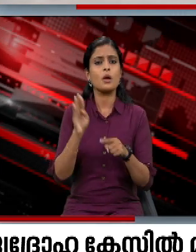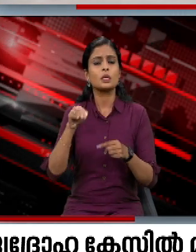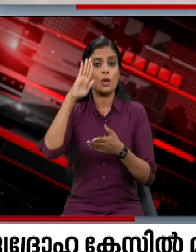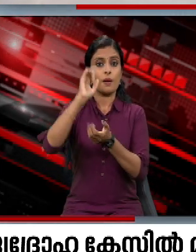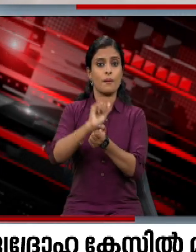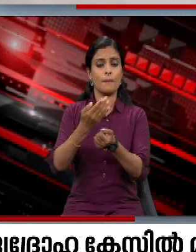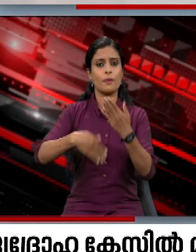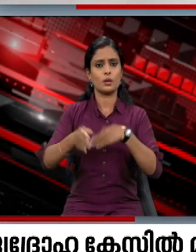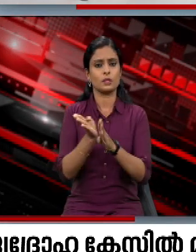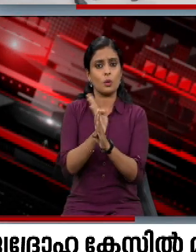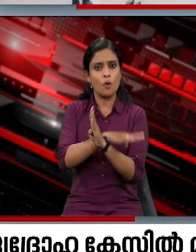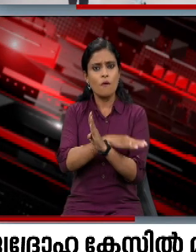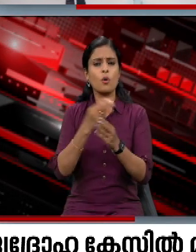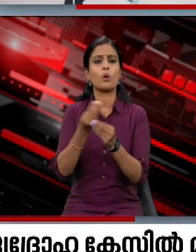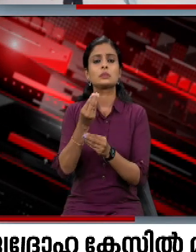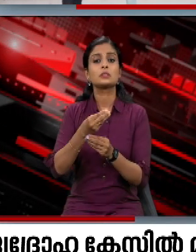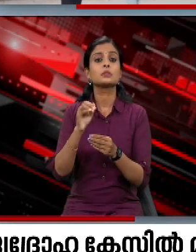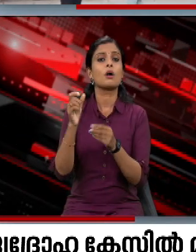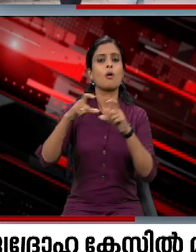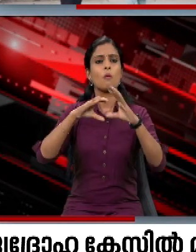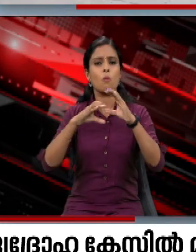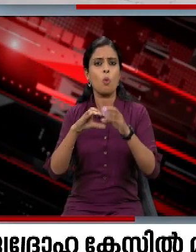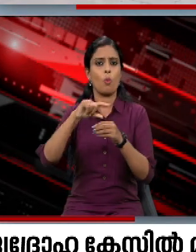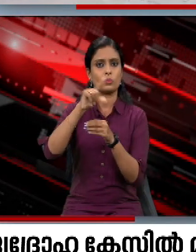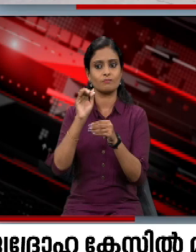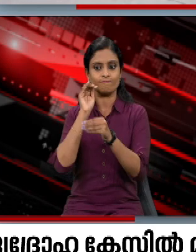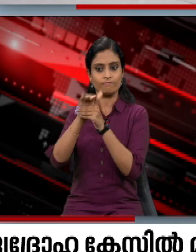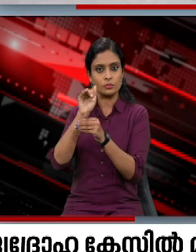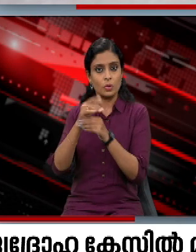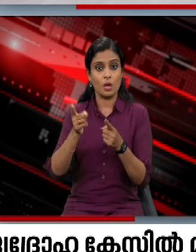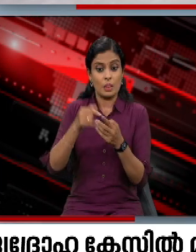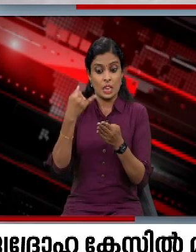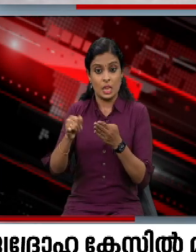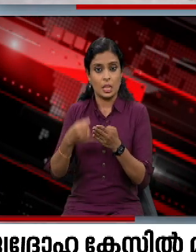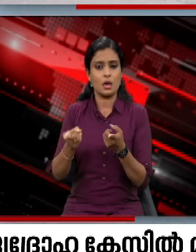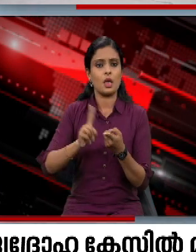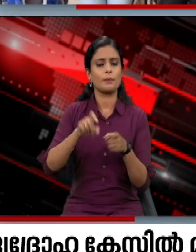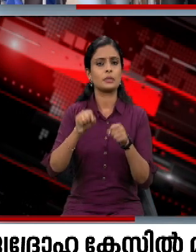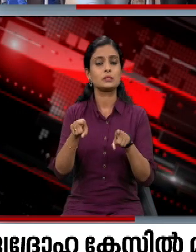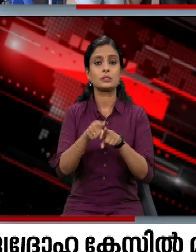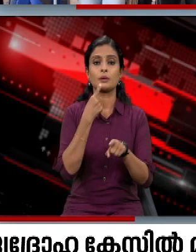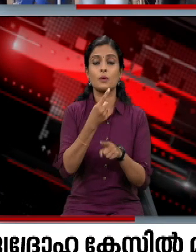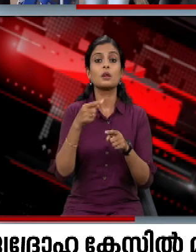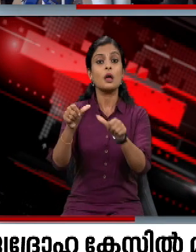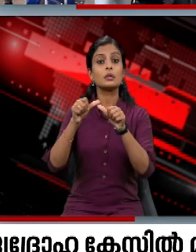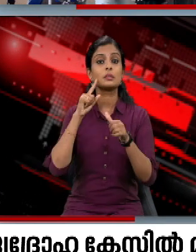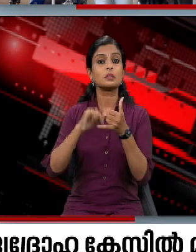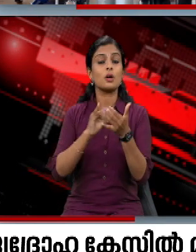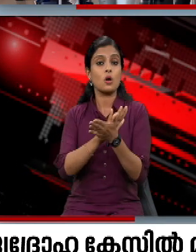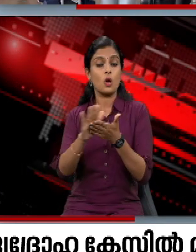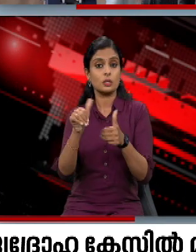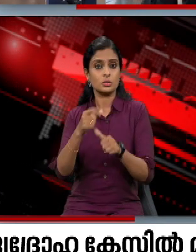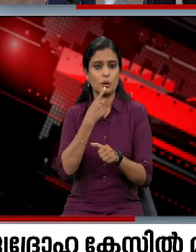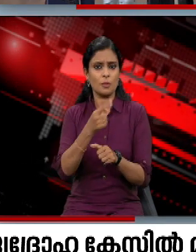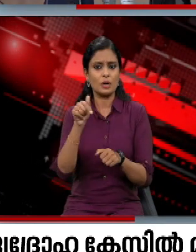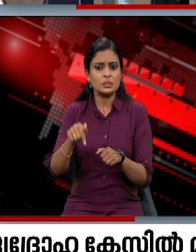അവരുടെ ഫോണിൽ നിന്ന് ചില സന്ദേശങ്ങൾ ദുരൂഹമായി ഡിലീറ്റ് ചെയ്തു എന്നതായിരുന്നു വാദം. ഇതിന് ആയിഷ നൽകിയിട്ടുള്ള മറുപടി സത്യവാങ്മൂലത്തിലാണ് ഇത് തെറ്റായ